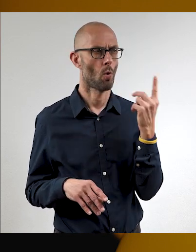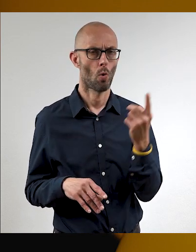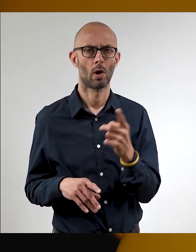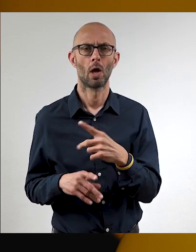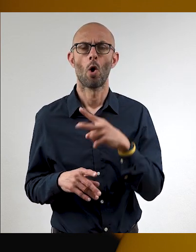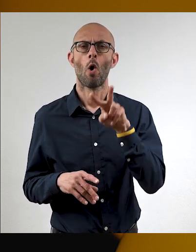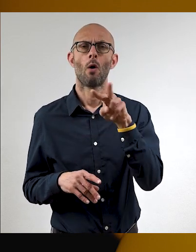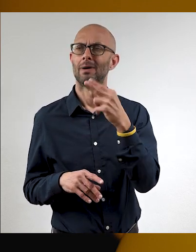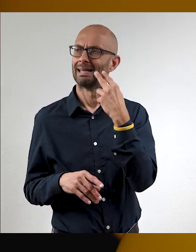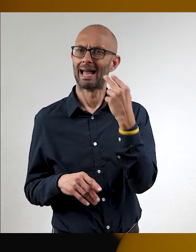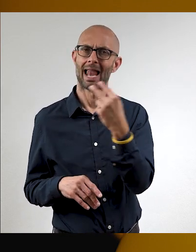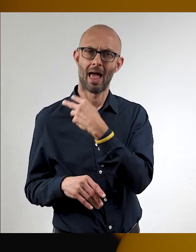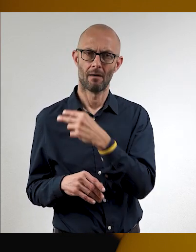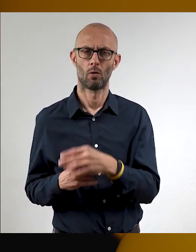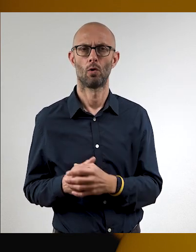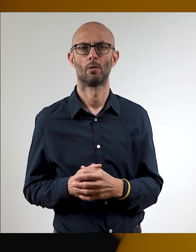obrnete glavo.